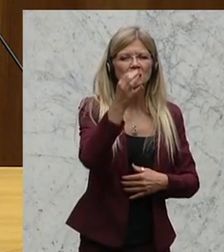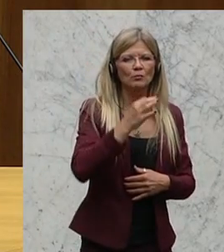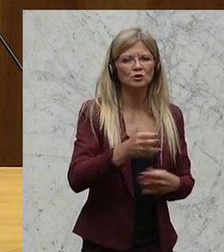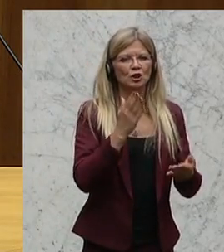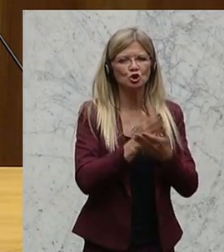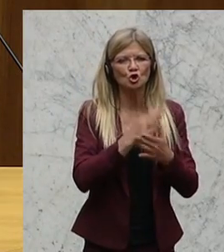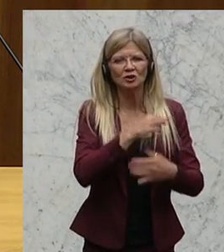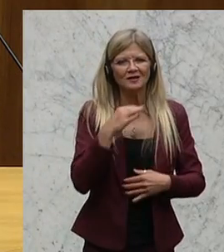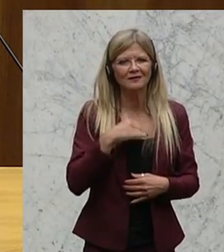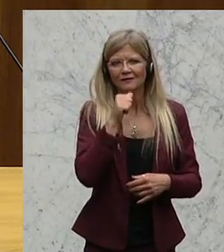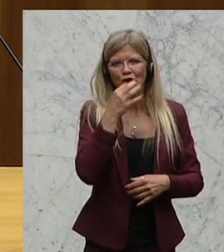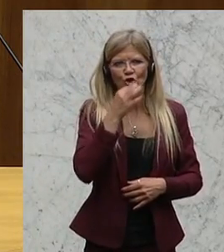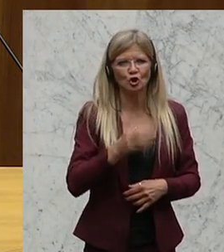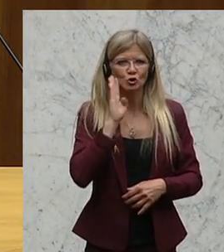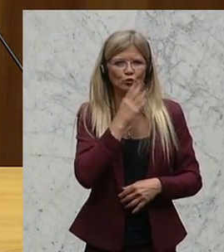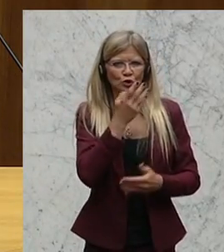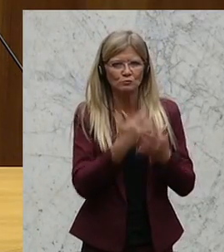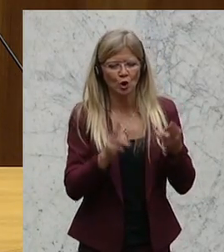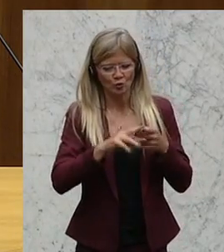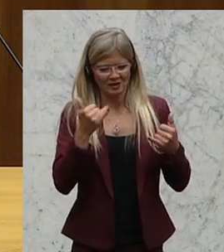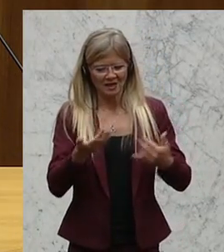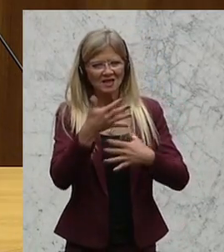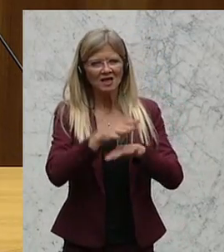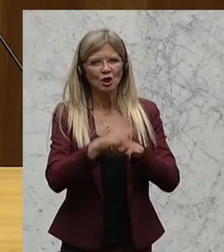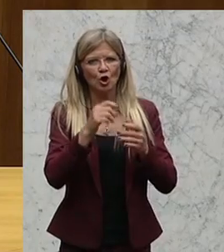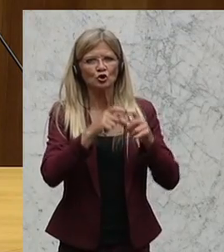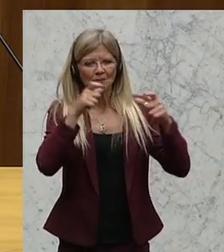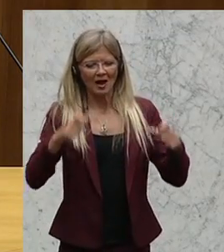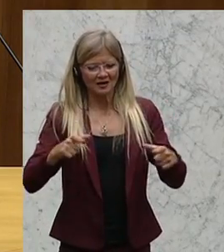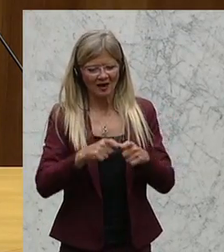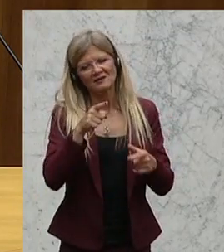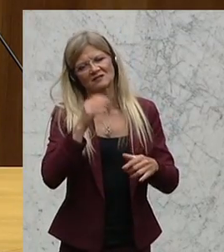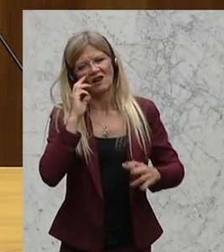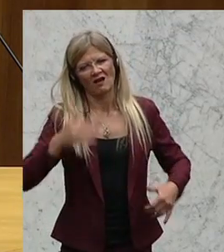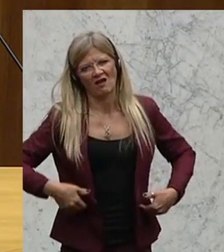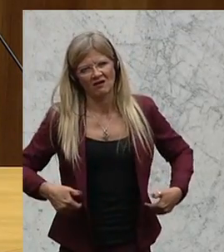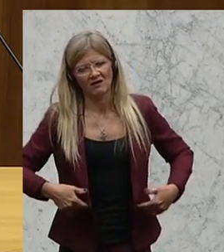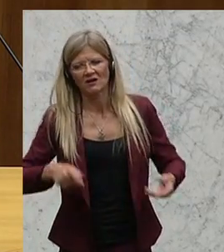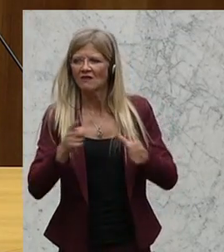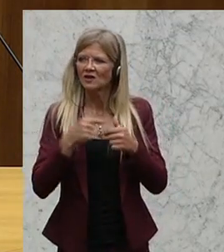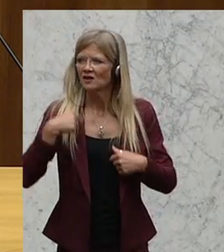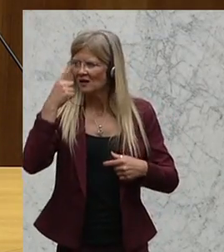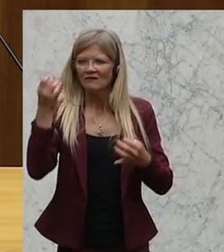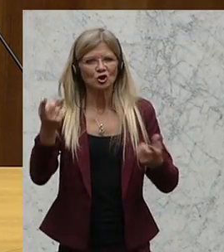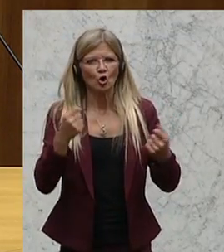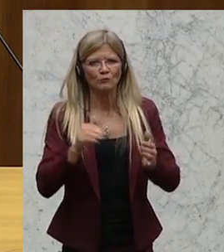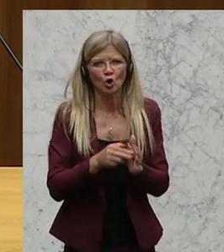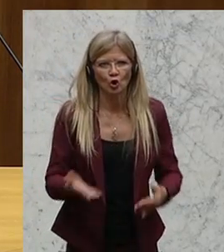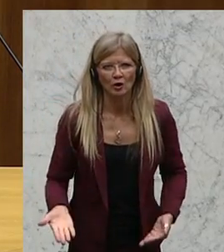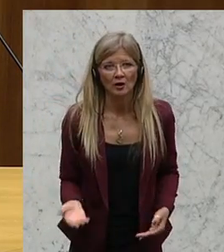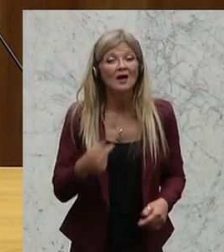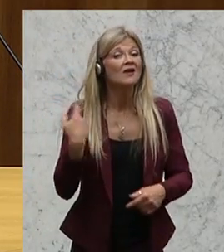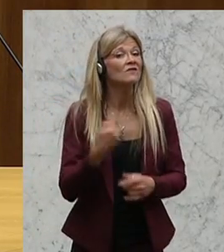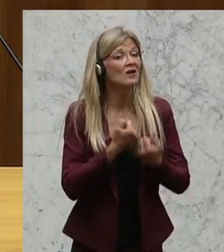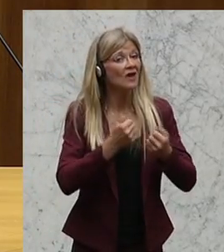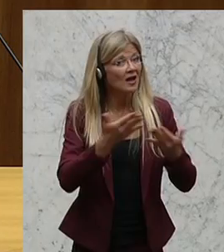deutscher Muttersprache. Und da ist dieses Integrationspaket, das wir heute beschließen, nahezu lächerlich, wenn ich daran denke, was da noch auf uns zukommen wird. Wir Freiheitlichen, ich habe schon